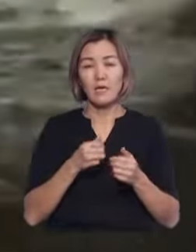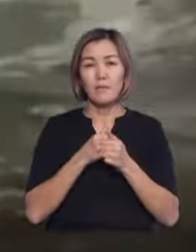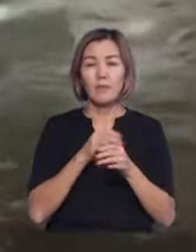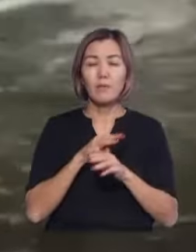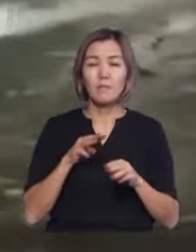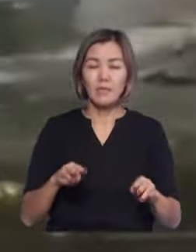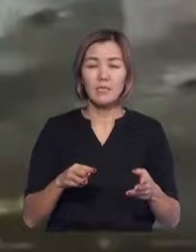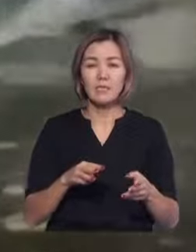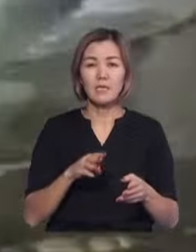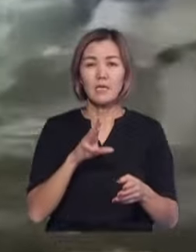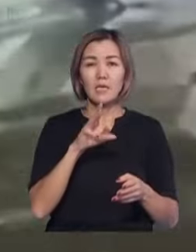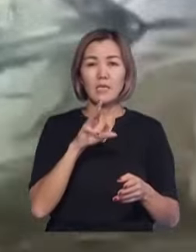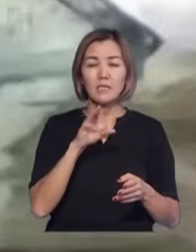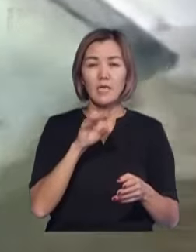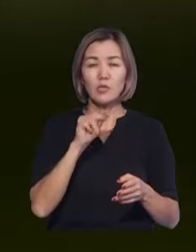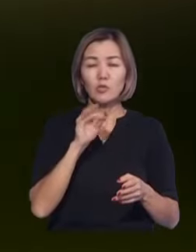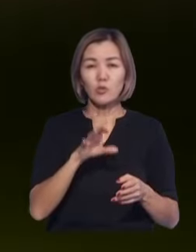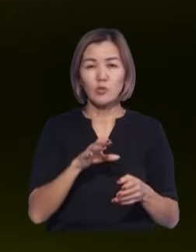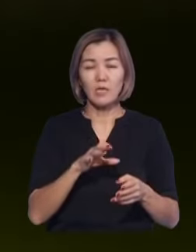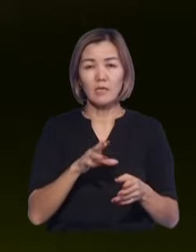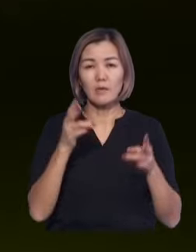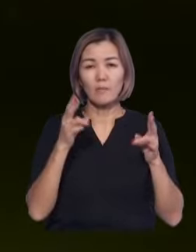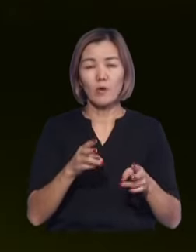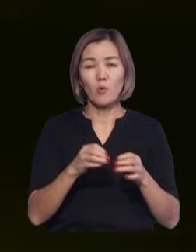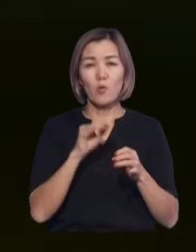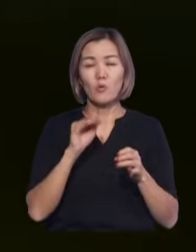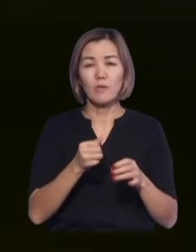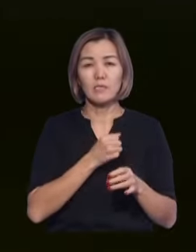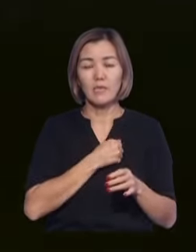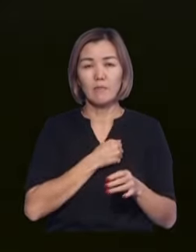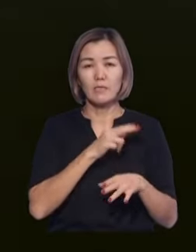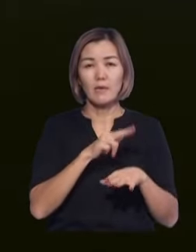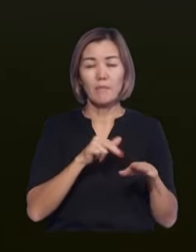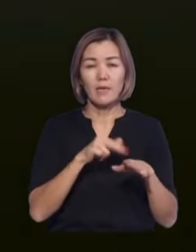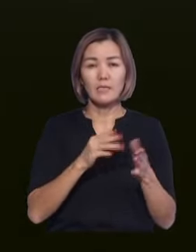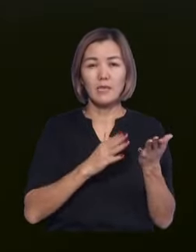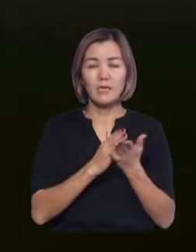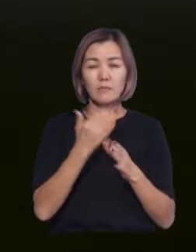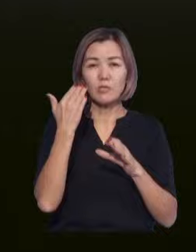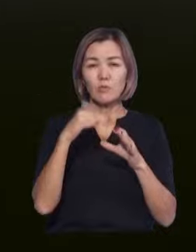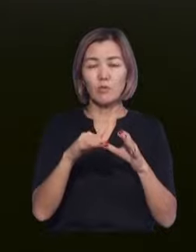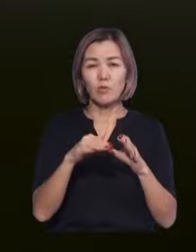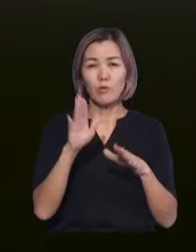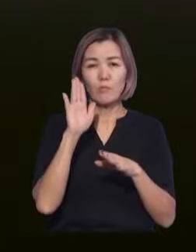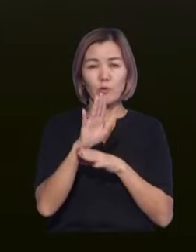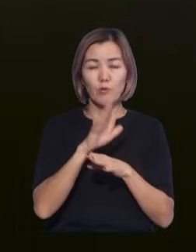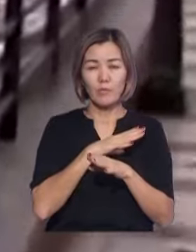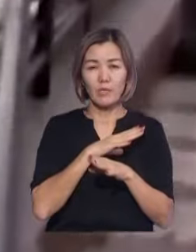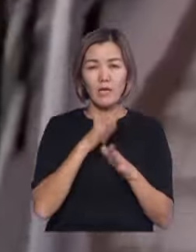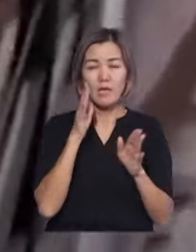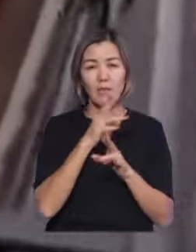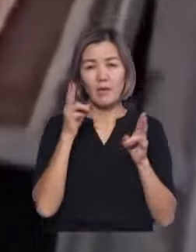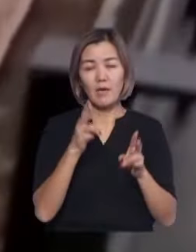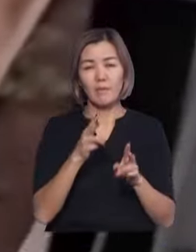Премьер-министр Педро Санчес суу тасқынынан зардап чеккен Валенсияга 10 000 сарбаз бен полиция кызматкерин жиберүүгө буйрук берди. Эске салайык, табигый